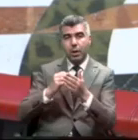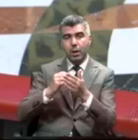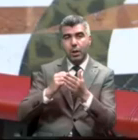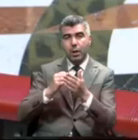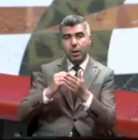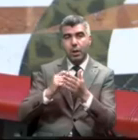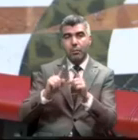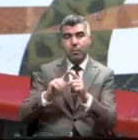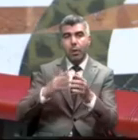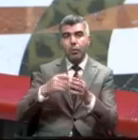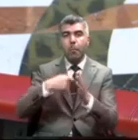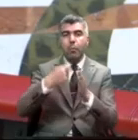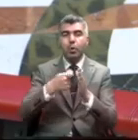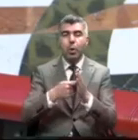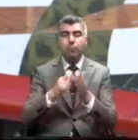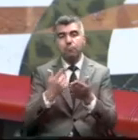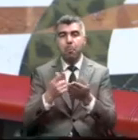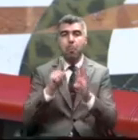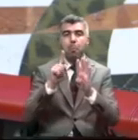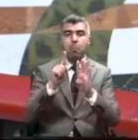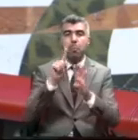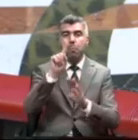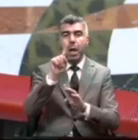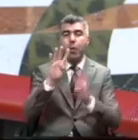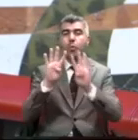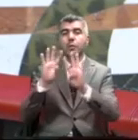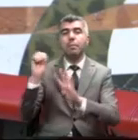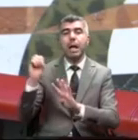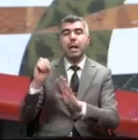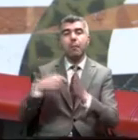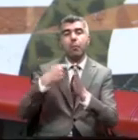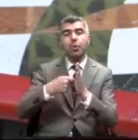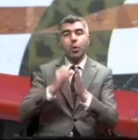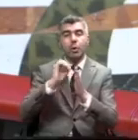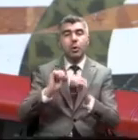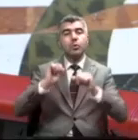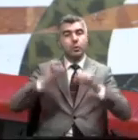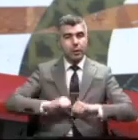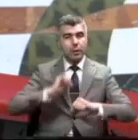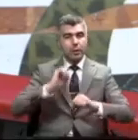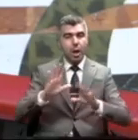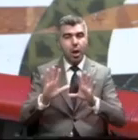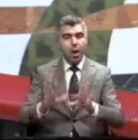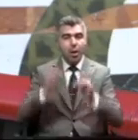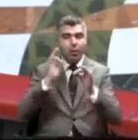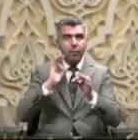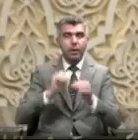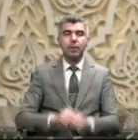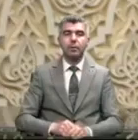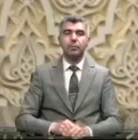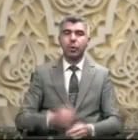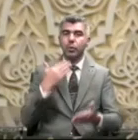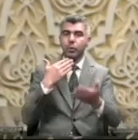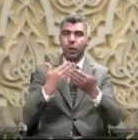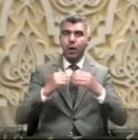اطار بنك المشاريع ديال المغرب على 180 مشروع صناعي من اجل التثمين المواد المعدنيه شكرا